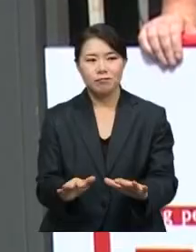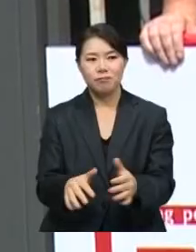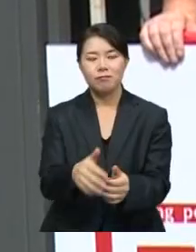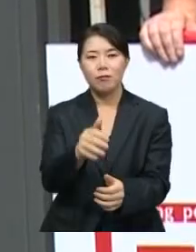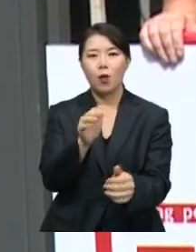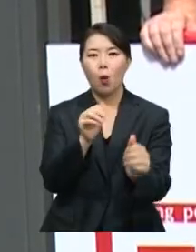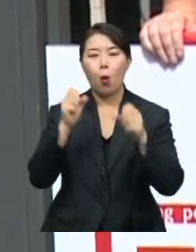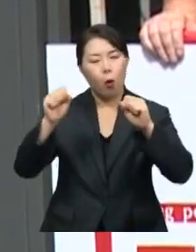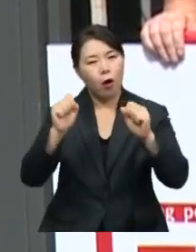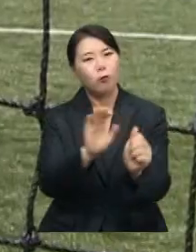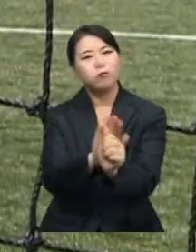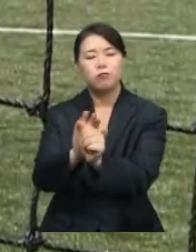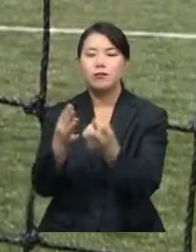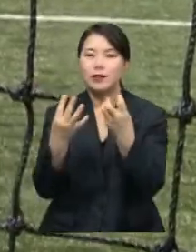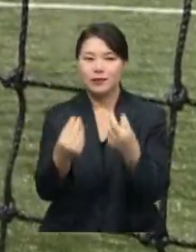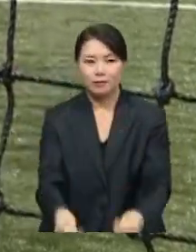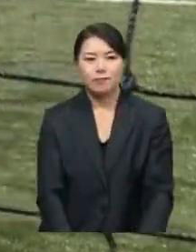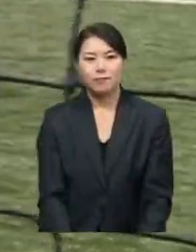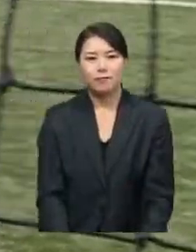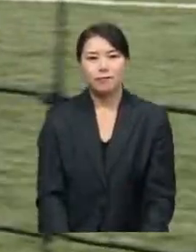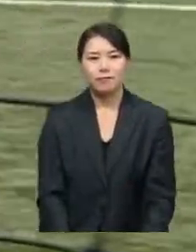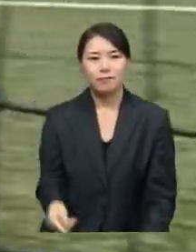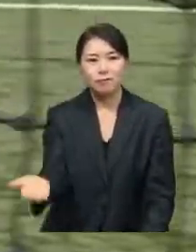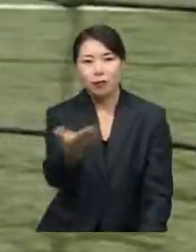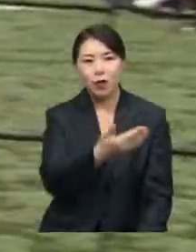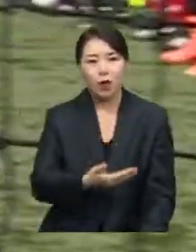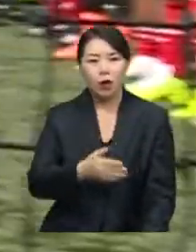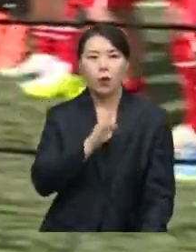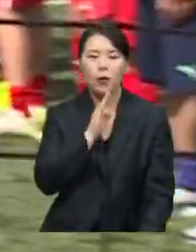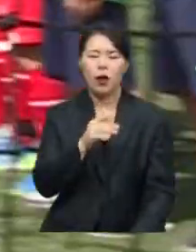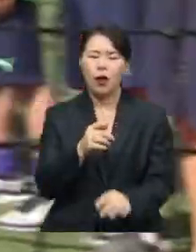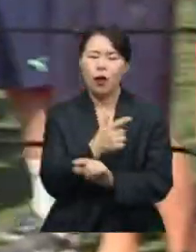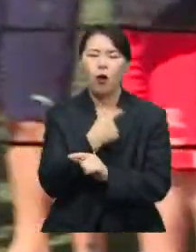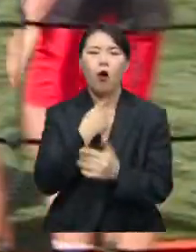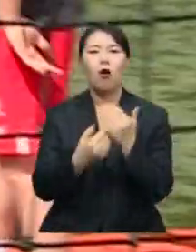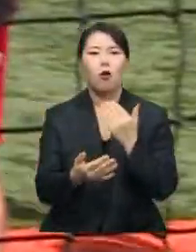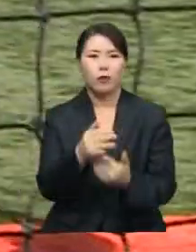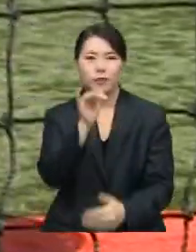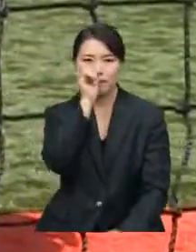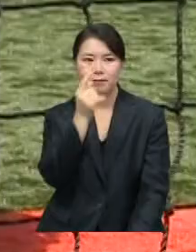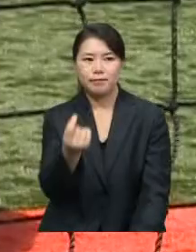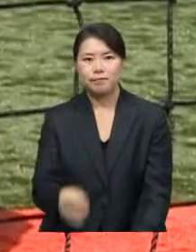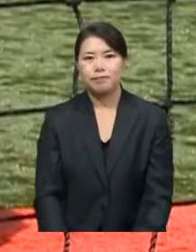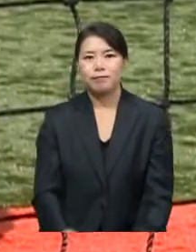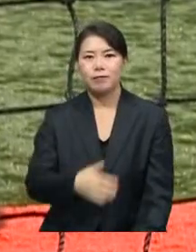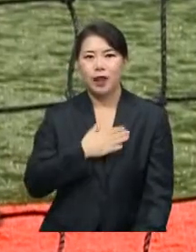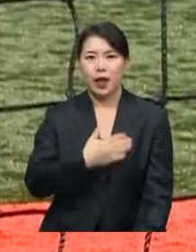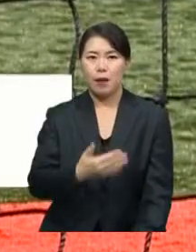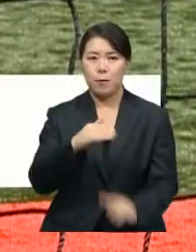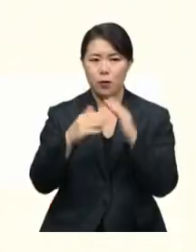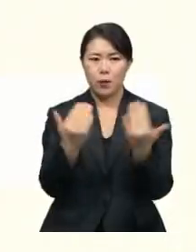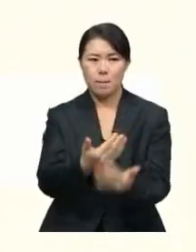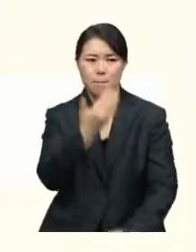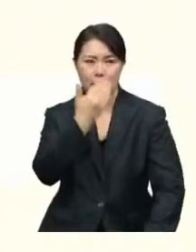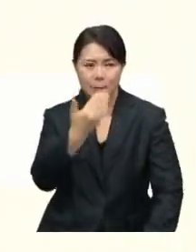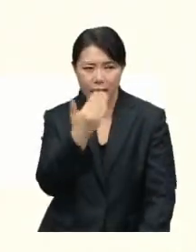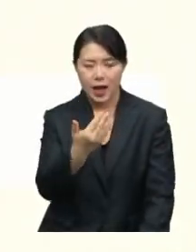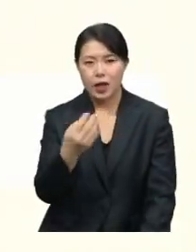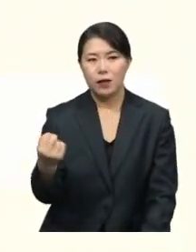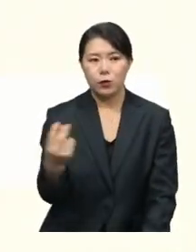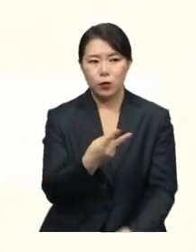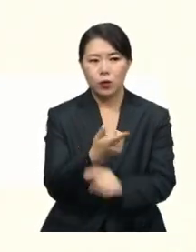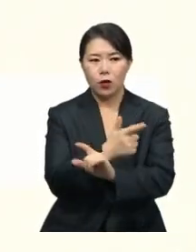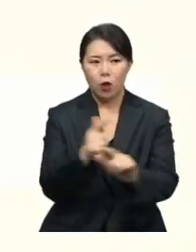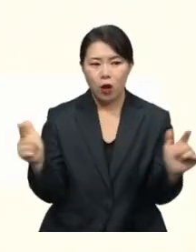코리아 선수들. 그들에게도 이번 대회는 값진 경험으로 다가옵니다. 내가 할 수 있다는 게 정말 많고